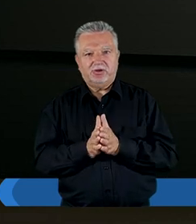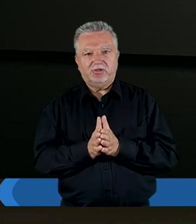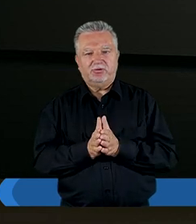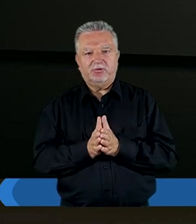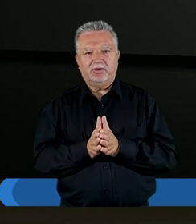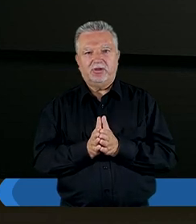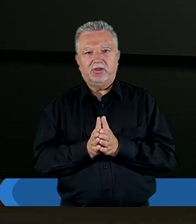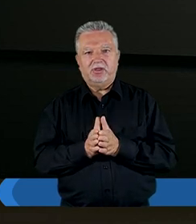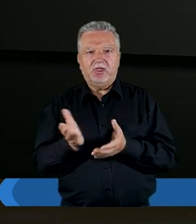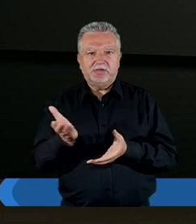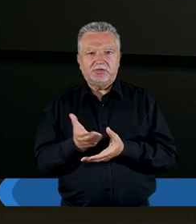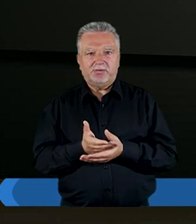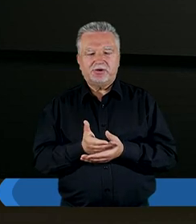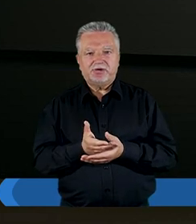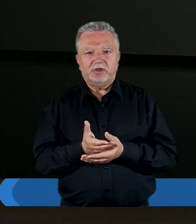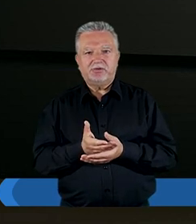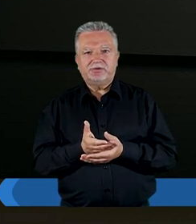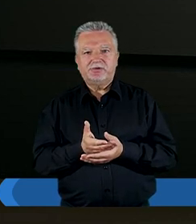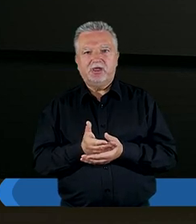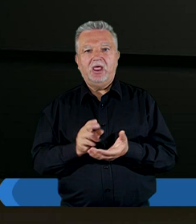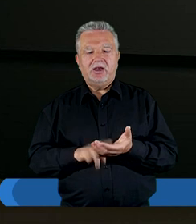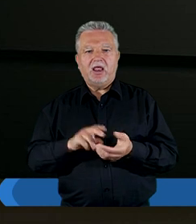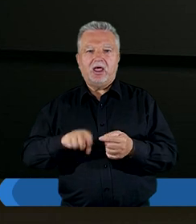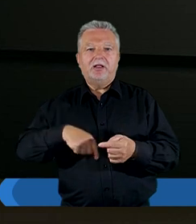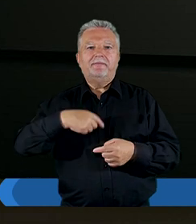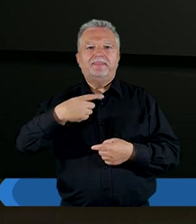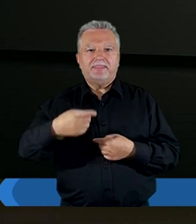modlitwą, zapraszając jednocześnie na